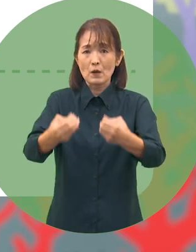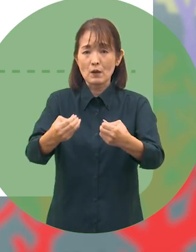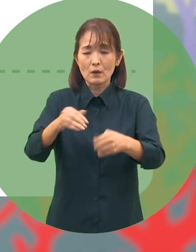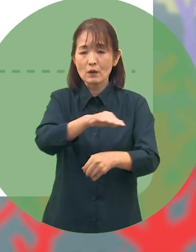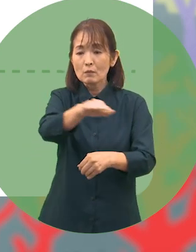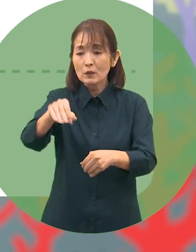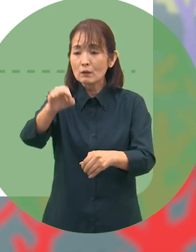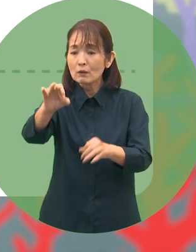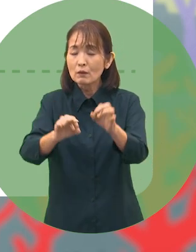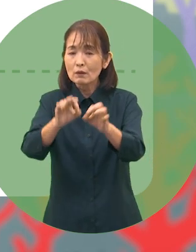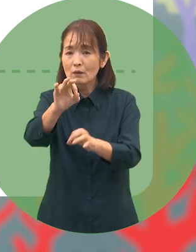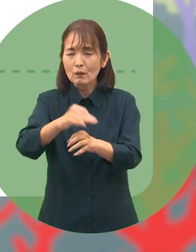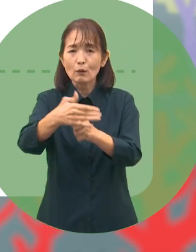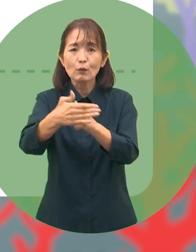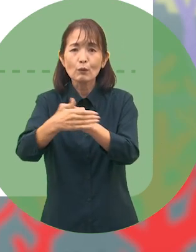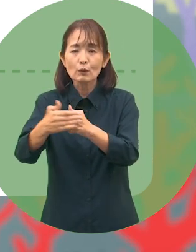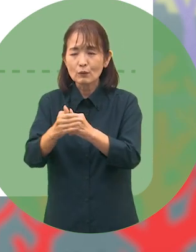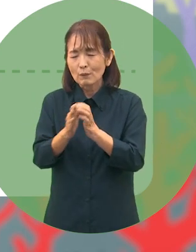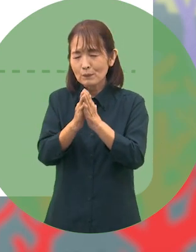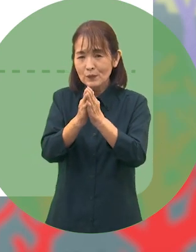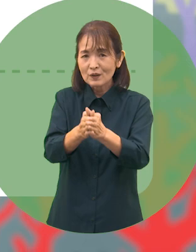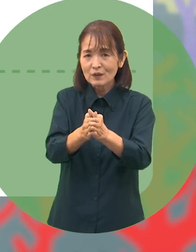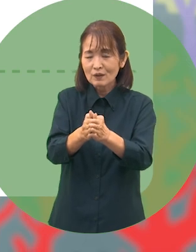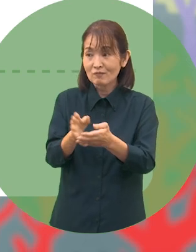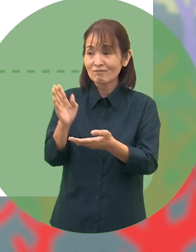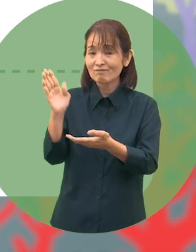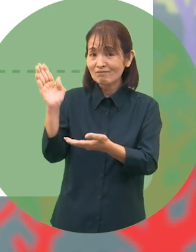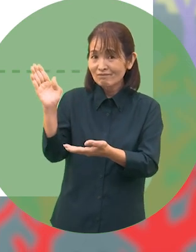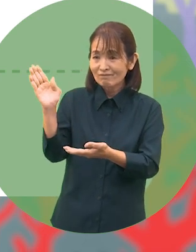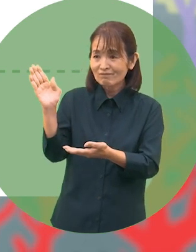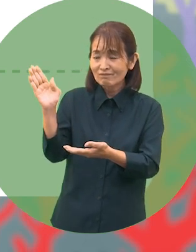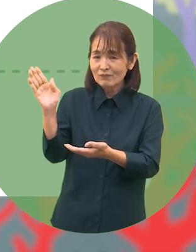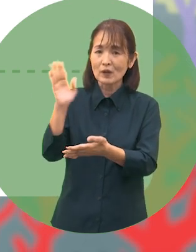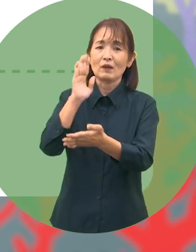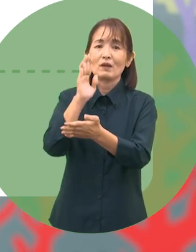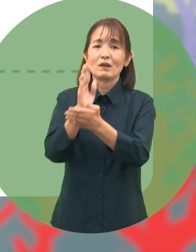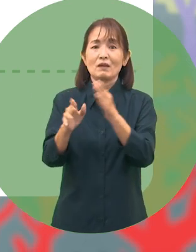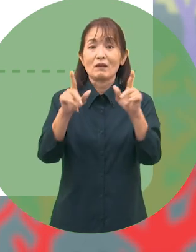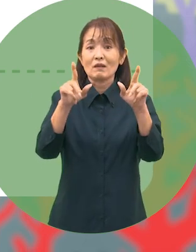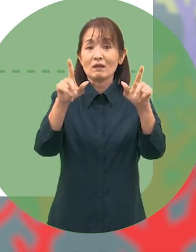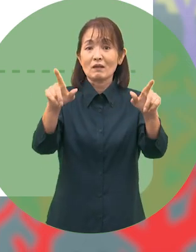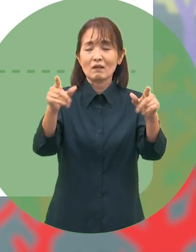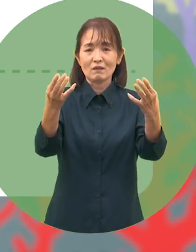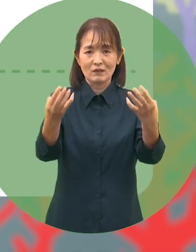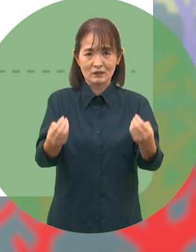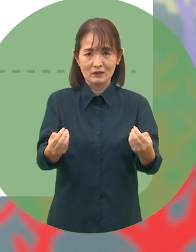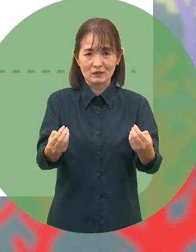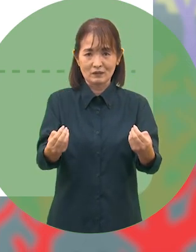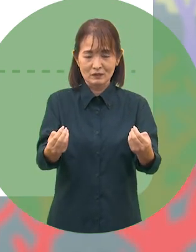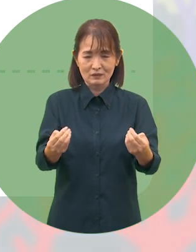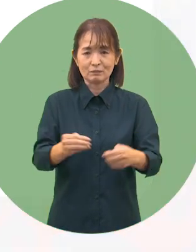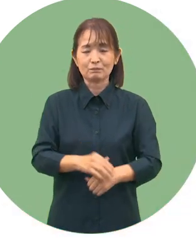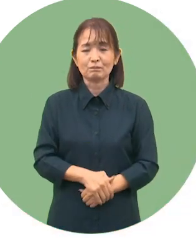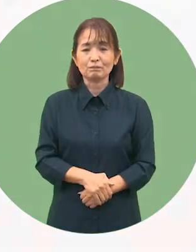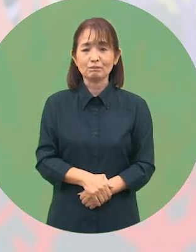。詳しくはご覧のところまで。以上、県からのお知らせでした。